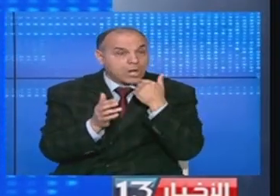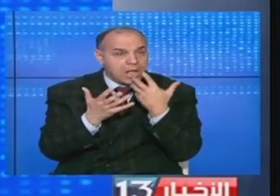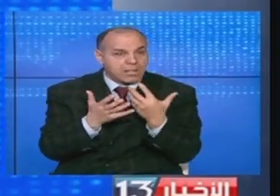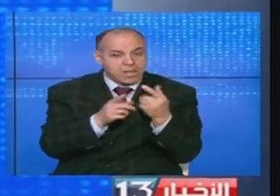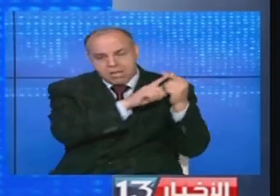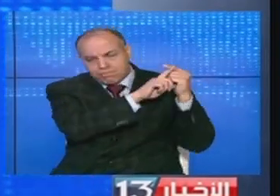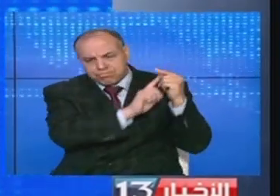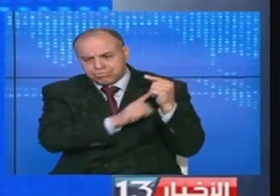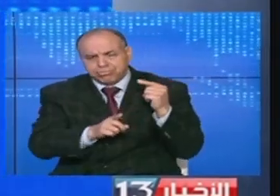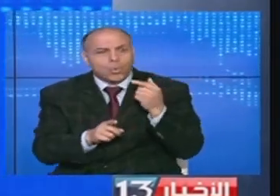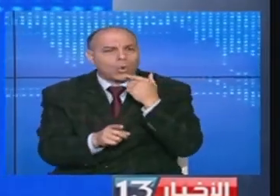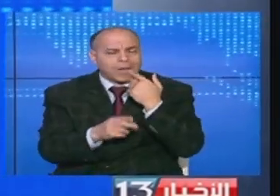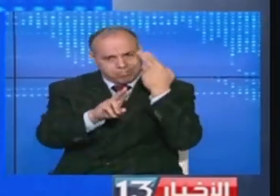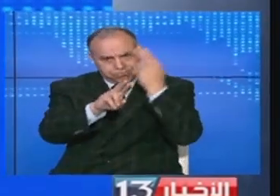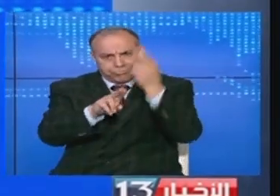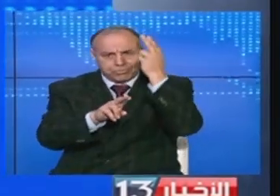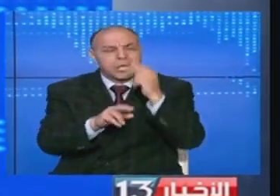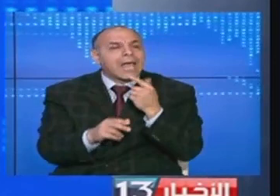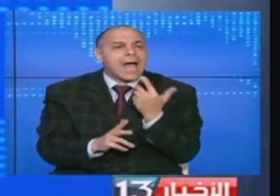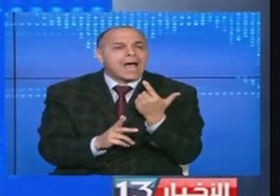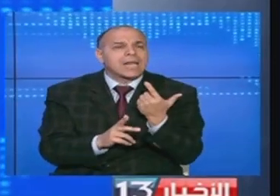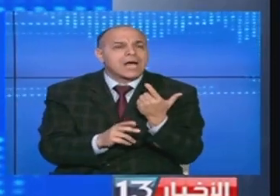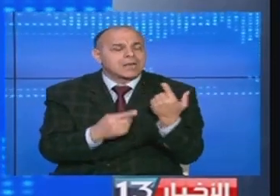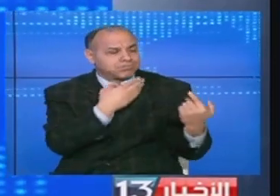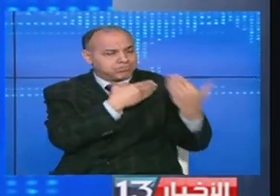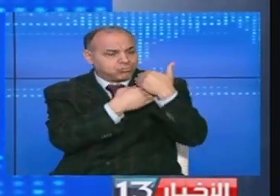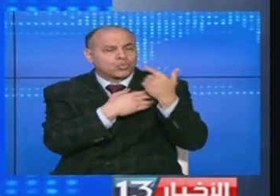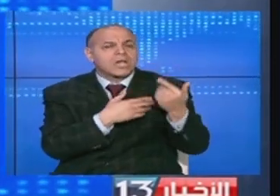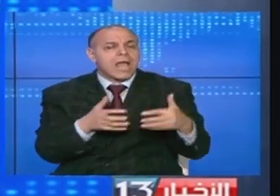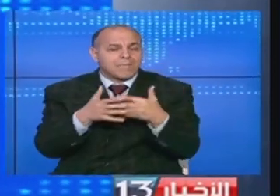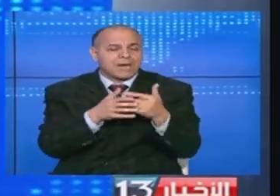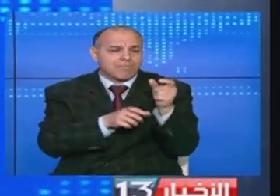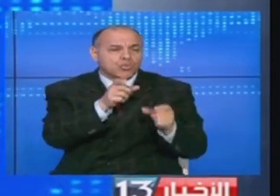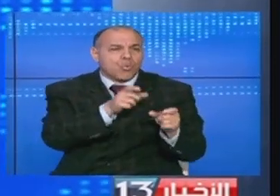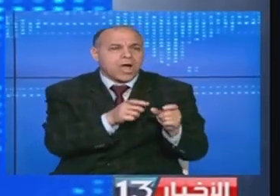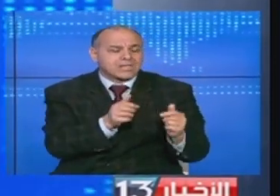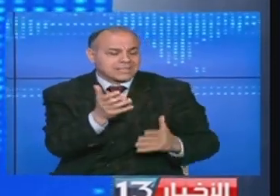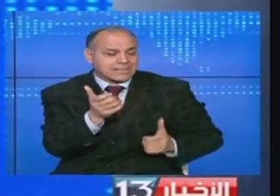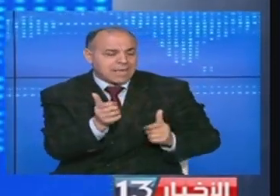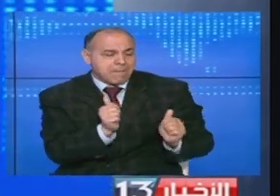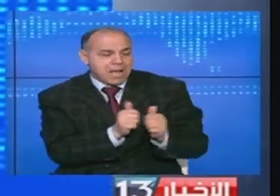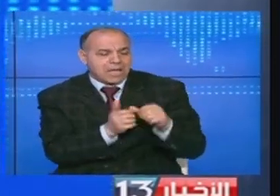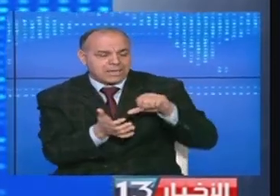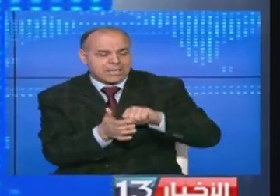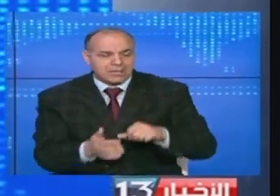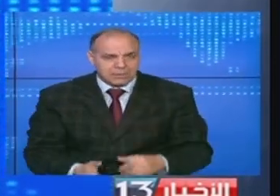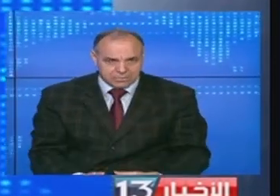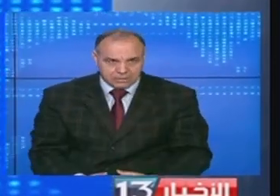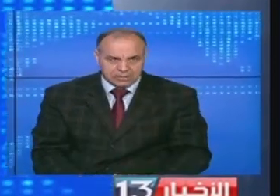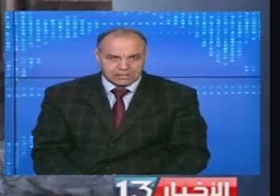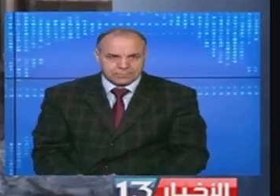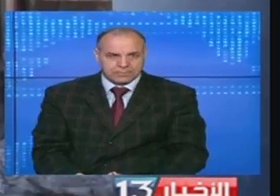ضرباته تمثل ردا مباشرا على التهديد الذي تشكله المجموعات المسلحه المواليه لايران